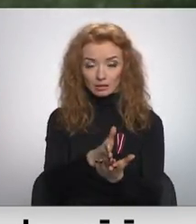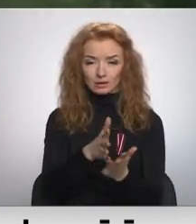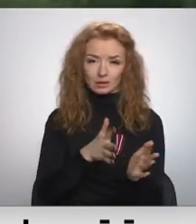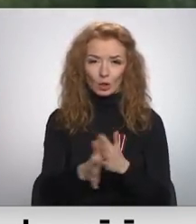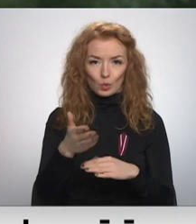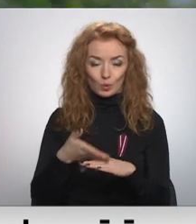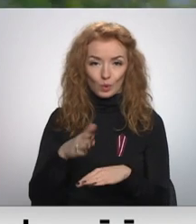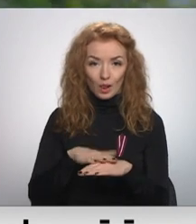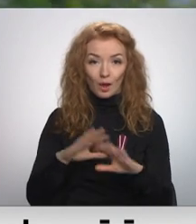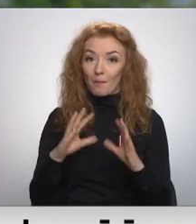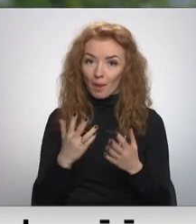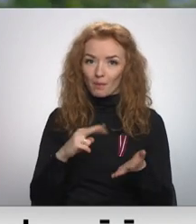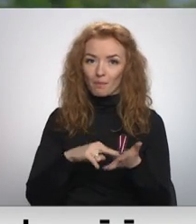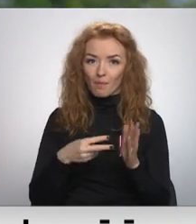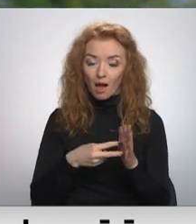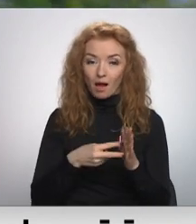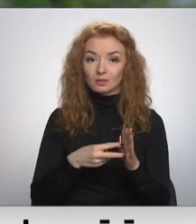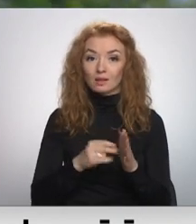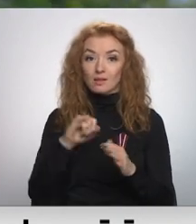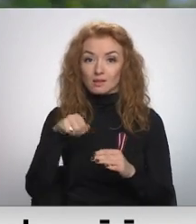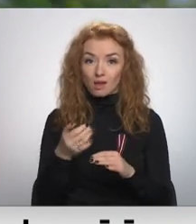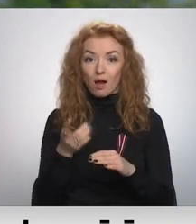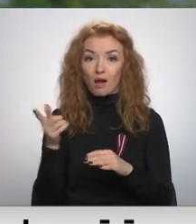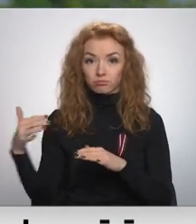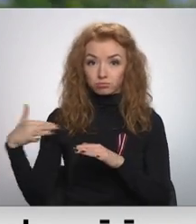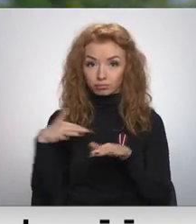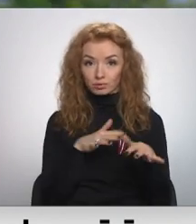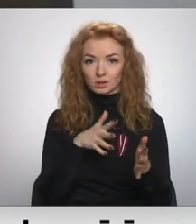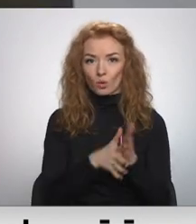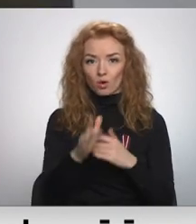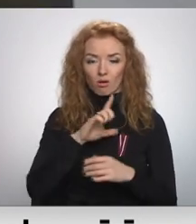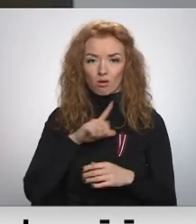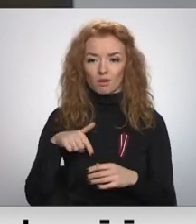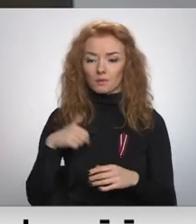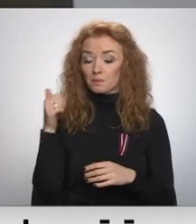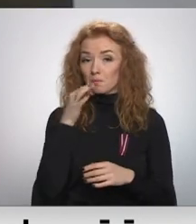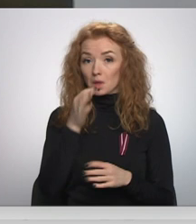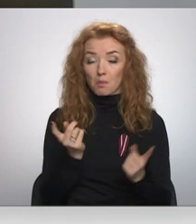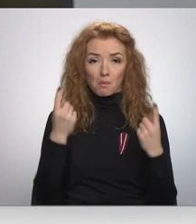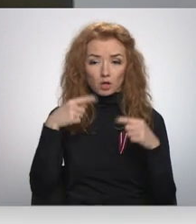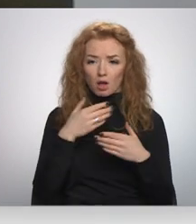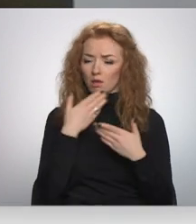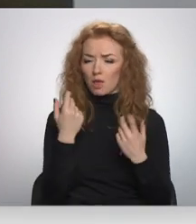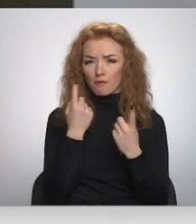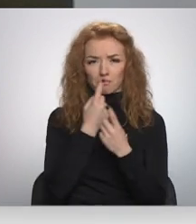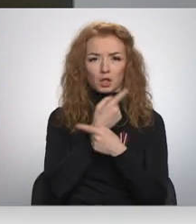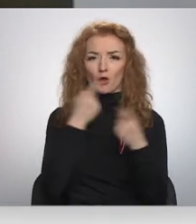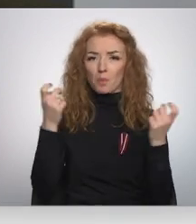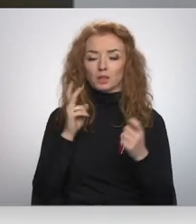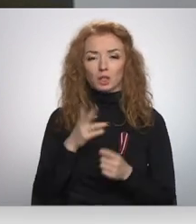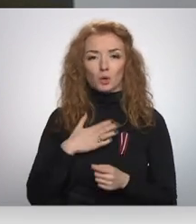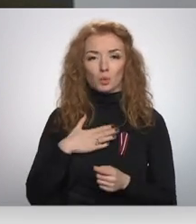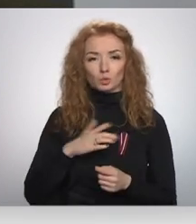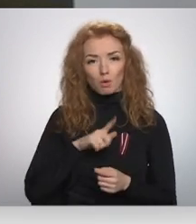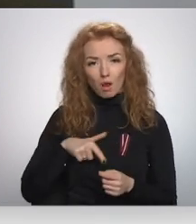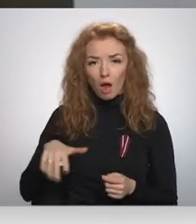Poliju. Taču ir plāns, kā rīkoties, ja migranti dodas uz Latviju. Pašlaik nekas neliecina par to, ka mūsu valstī vai arī